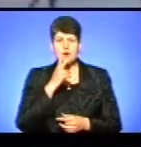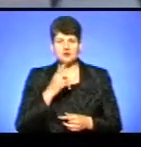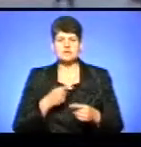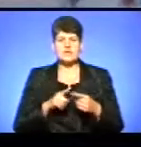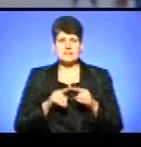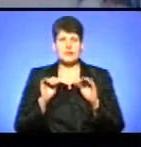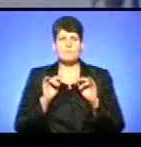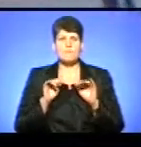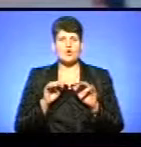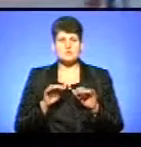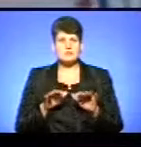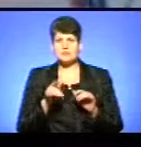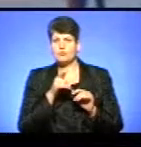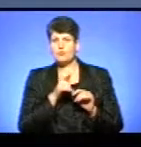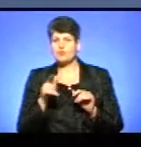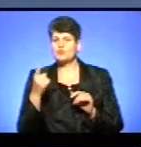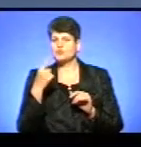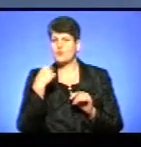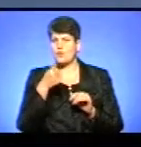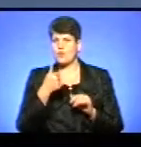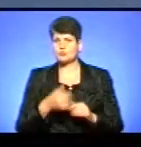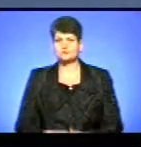процес впродовж року.